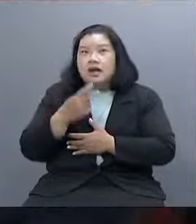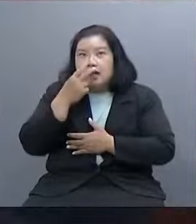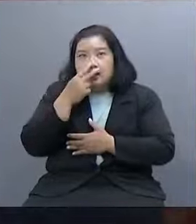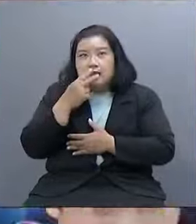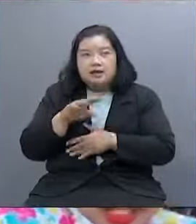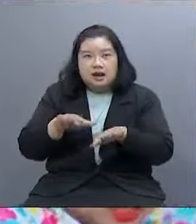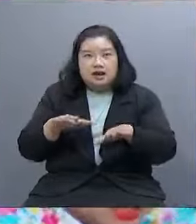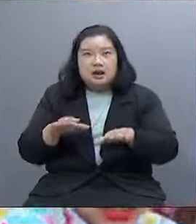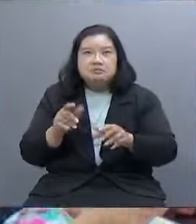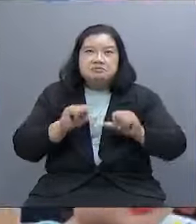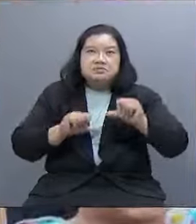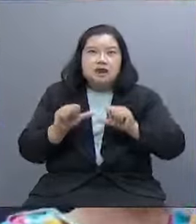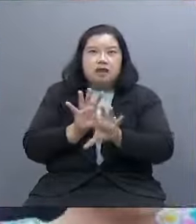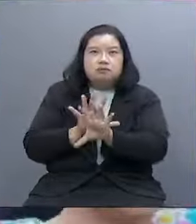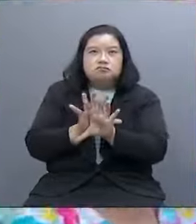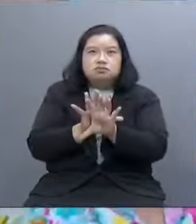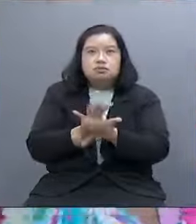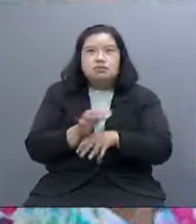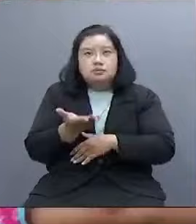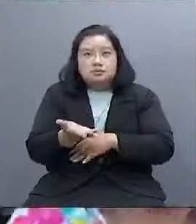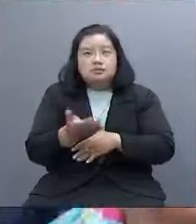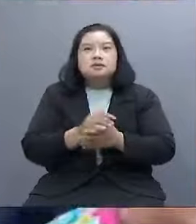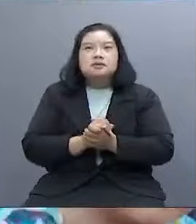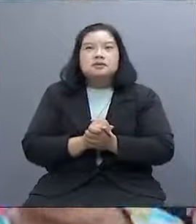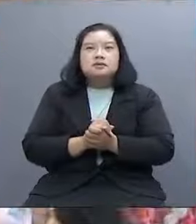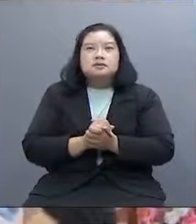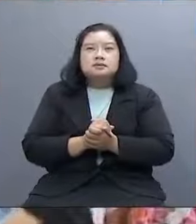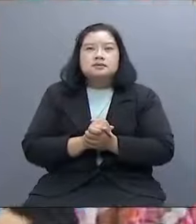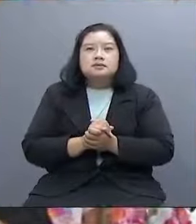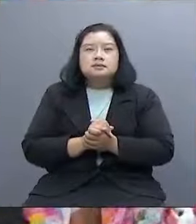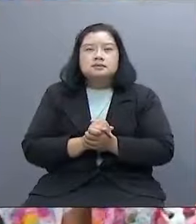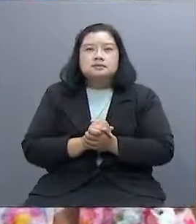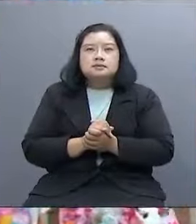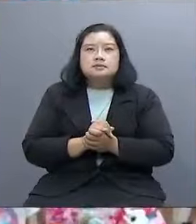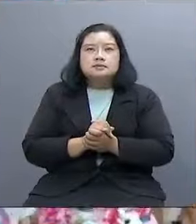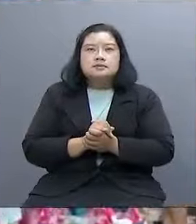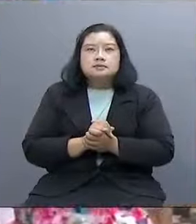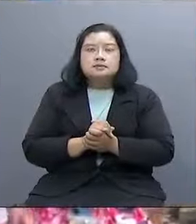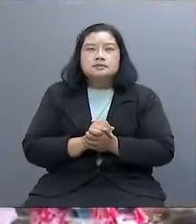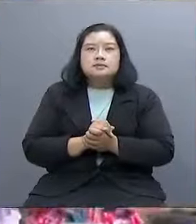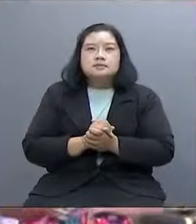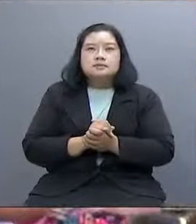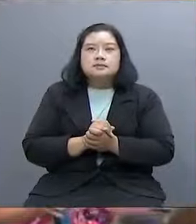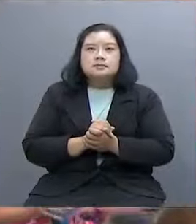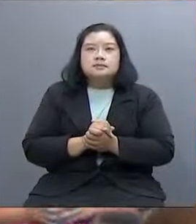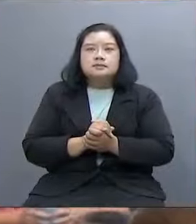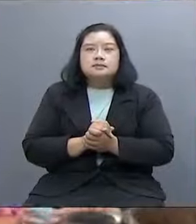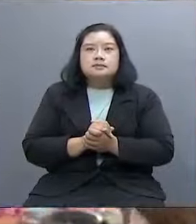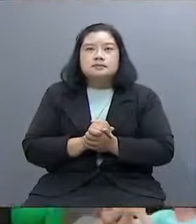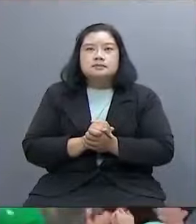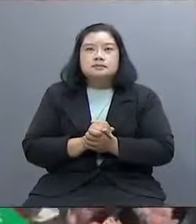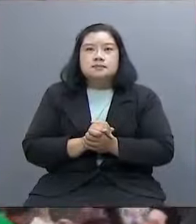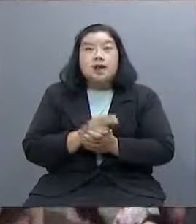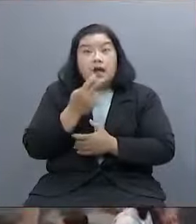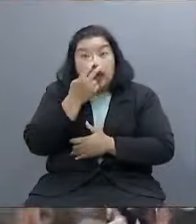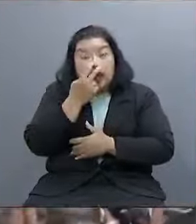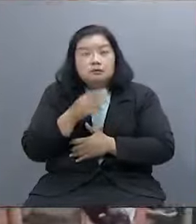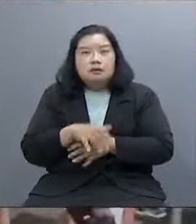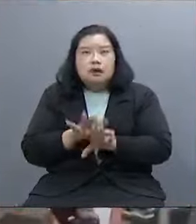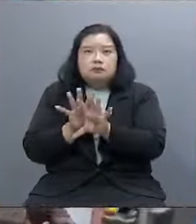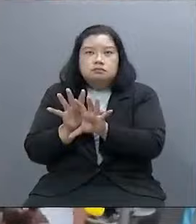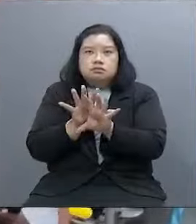หน ี่เล่น cover ตายนั่นหลานฉันนี่นาที่เล่นอันนี้ เป๊ะมากเลยอ่ะ นี่เมื่อสักครู่นี้ต้องบอกว่ามันเป็นการเต้นที่